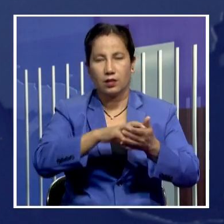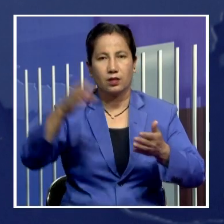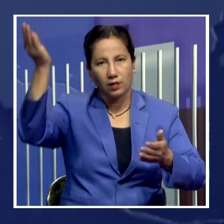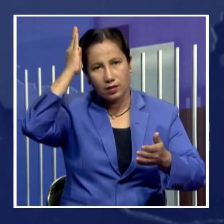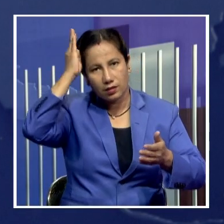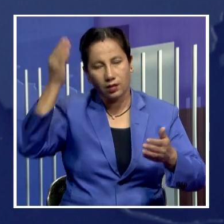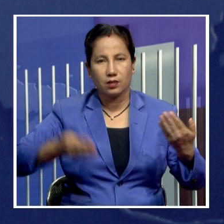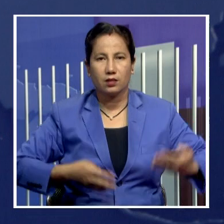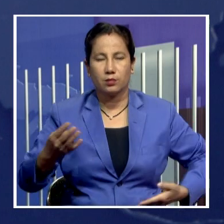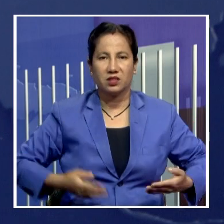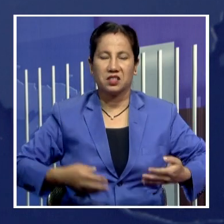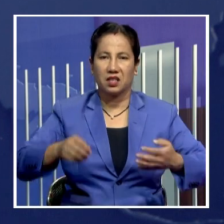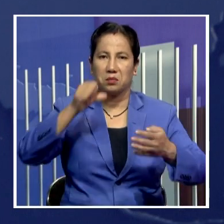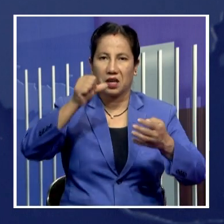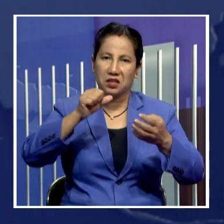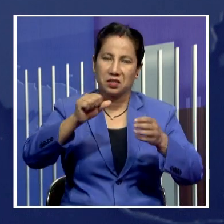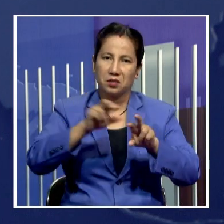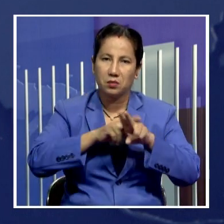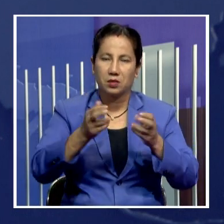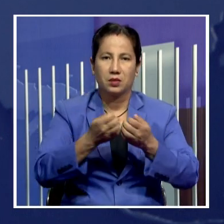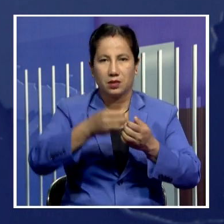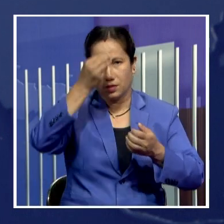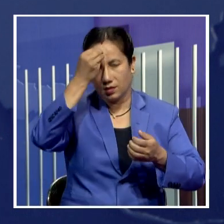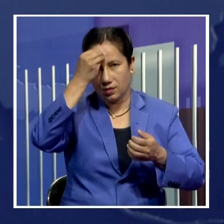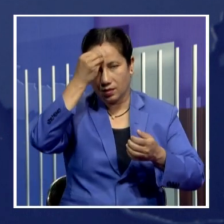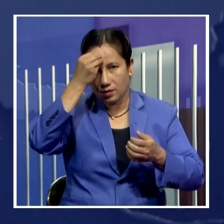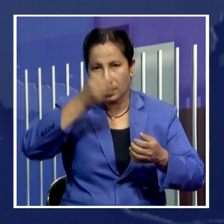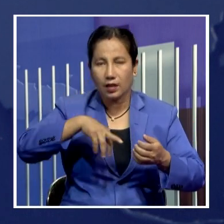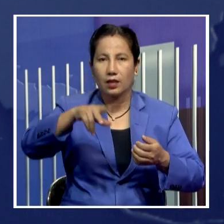क्षेत्र जलमग्न बनेको छ। वर्षाका कारण दसैँको टिका थाप्न हिँडेका आम